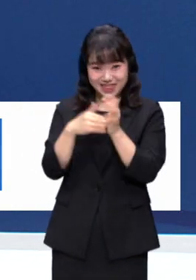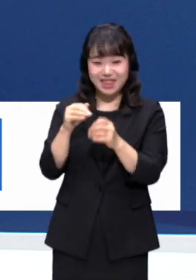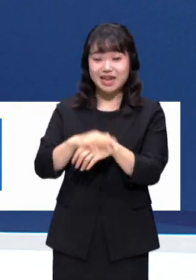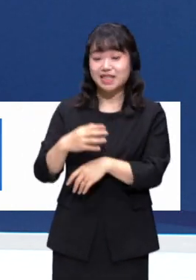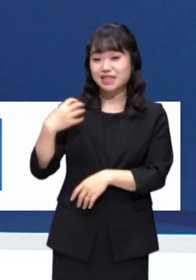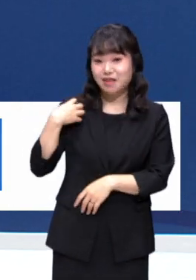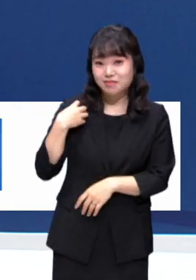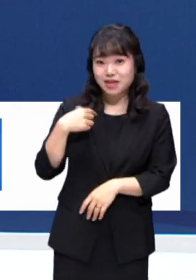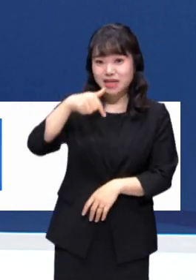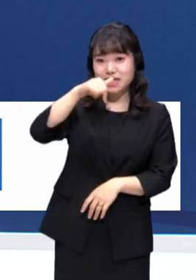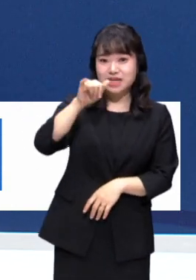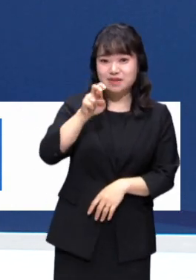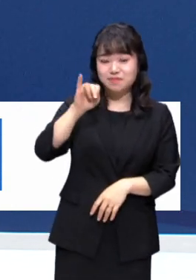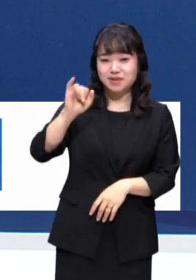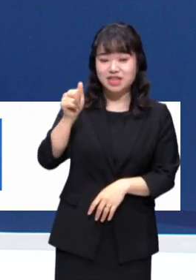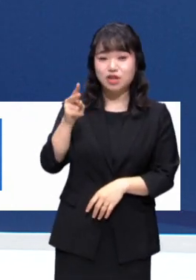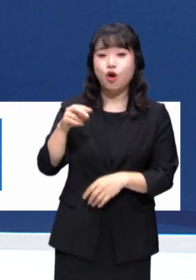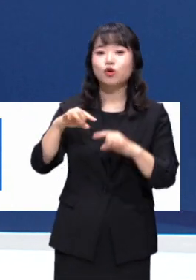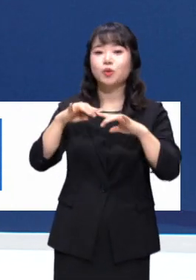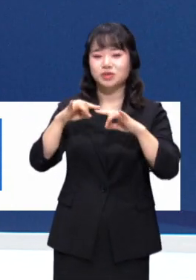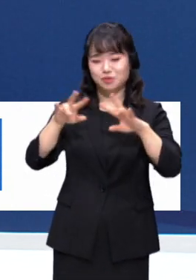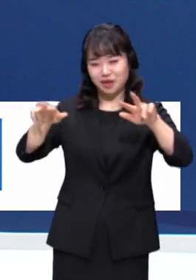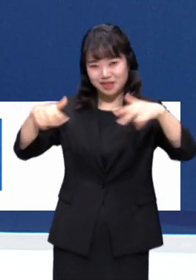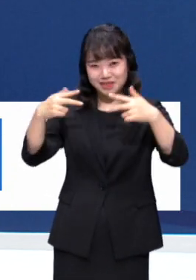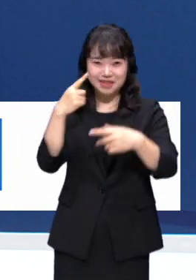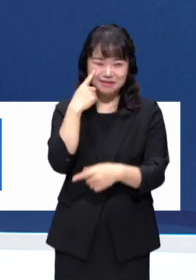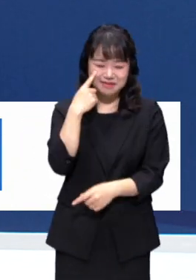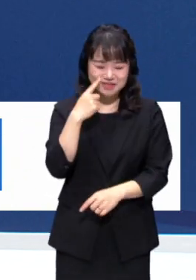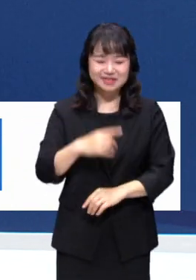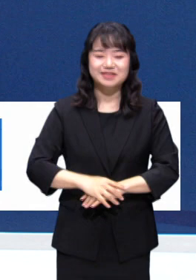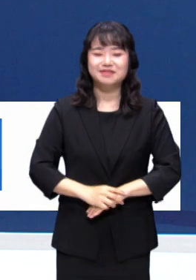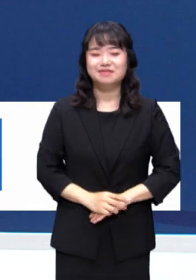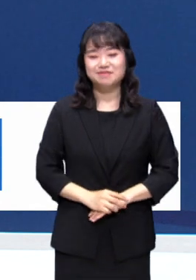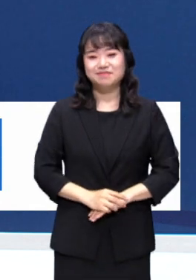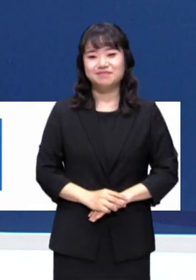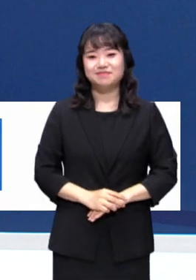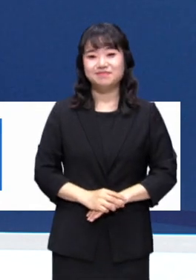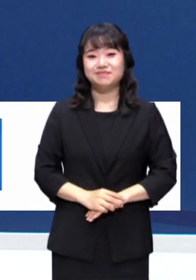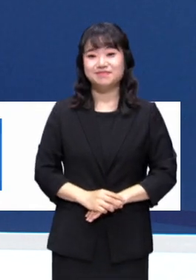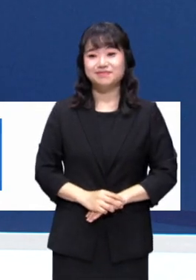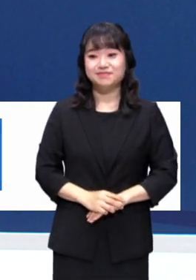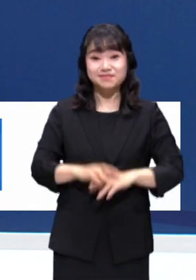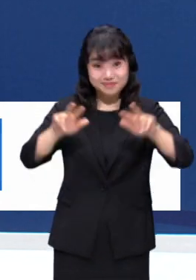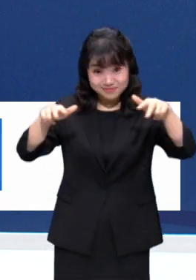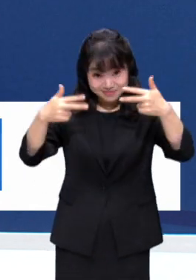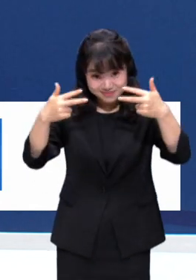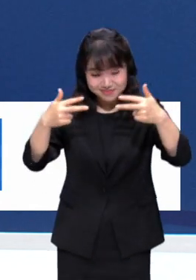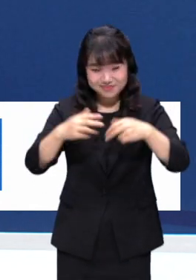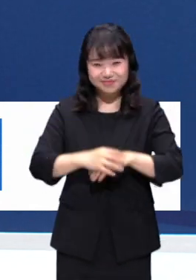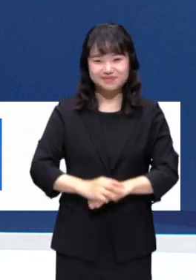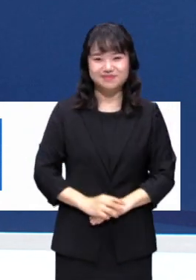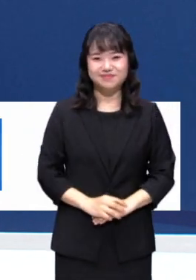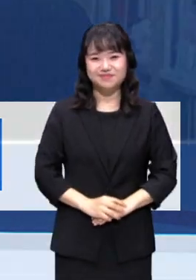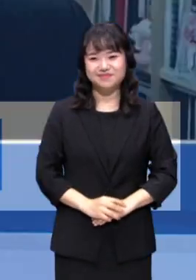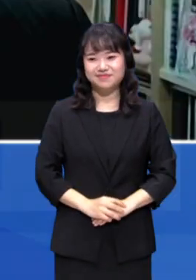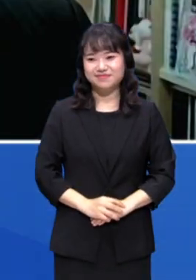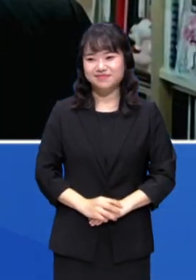도봉구를 담당하는 김민영 통신원을 화상으로 연결해서 자세히 알아보겠습니다. 네, 김민영 통신원 나와 계십니까?